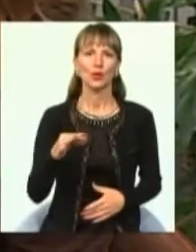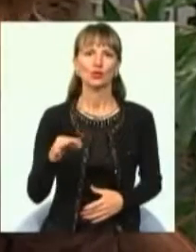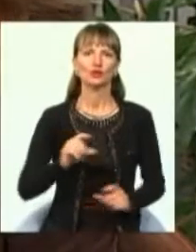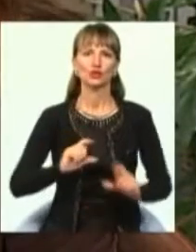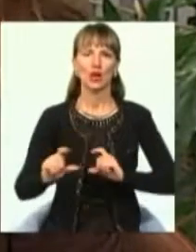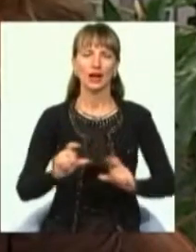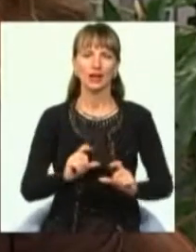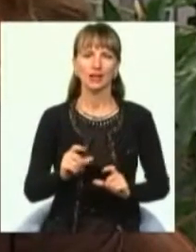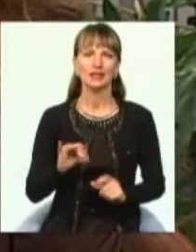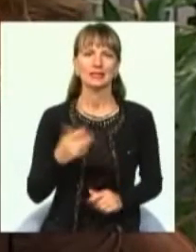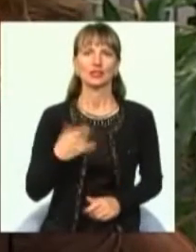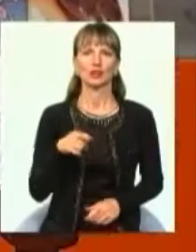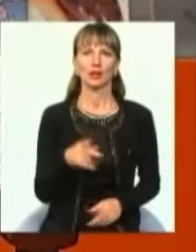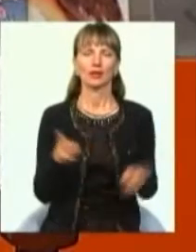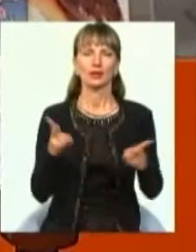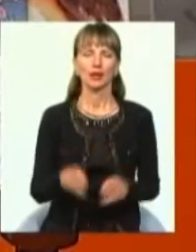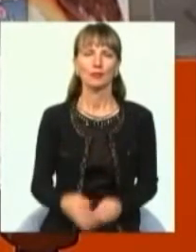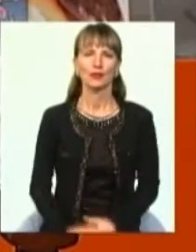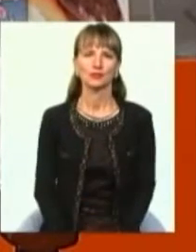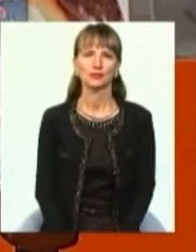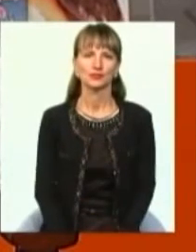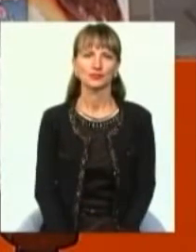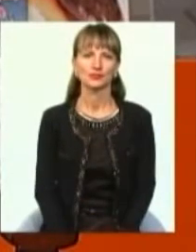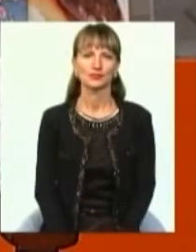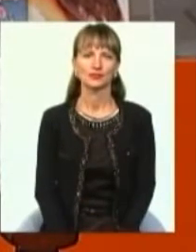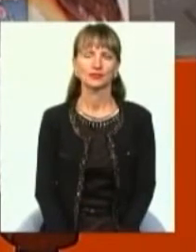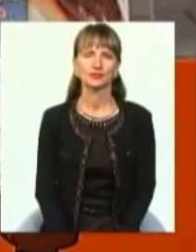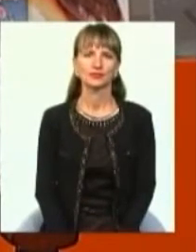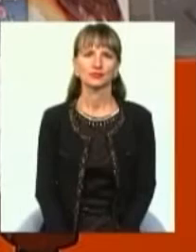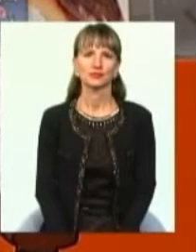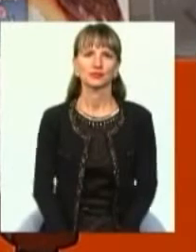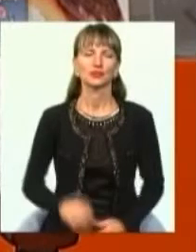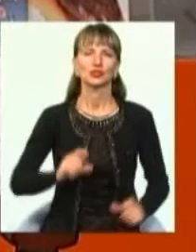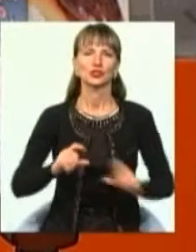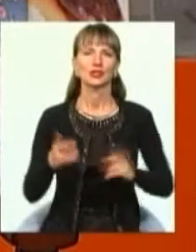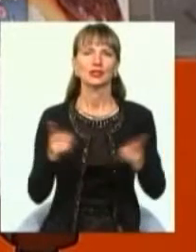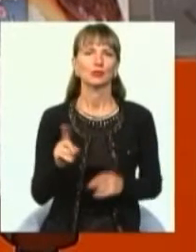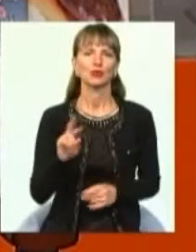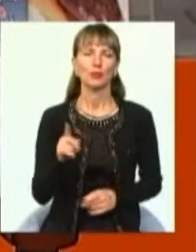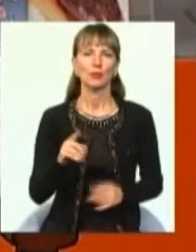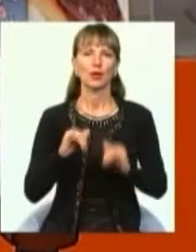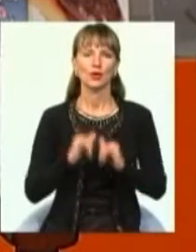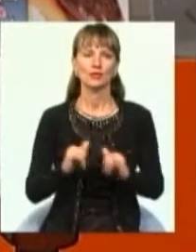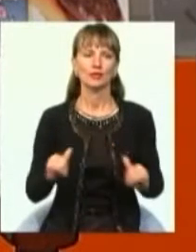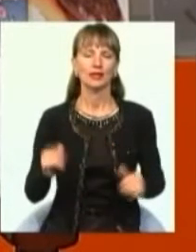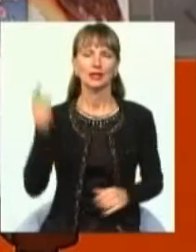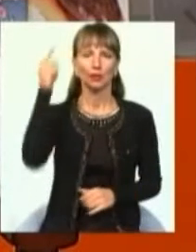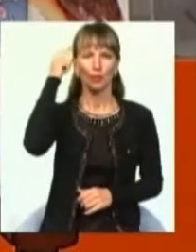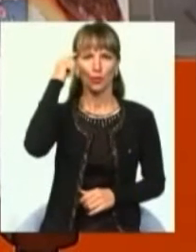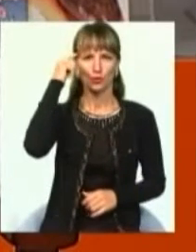чого взагалі ці шахи треба? Шахи потрібні для того, щоб розвивати